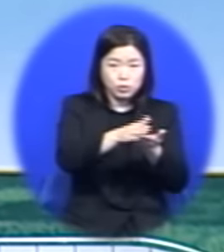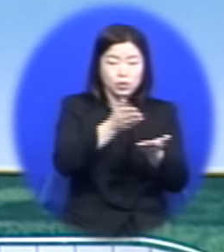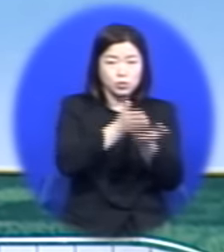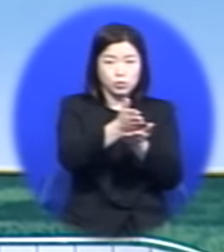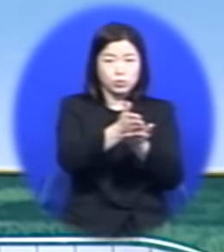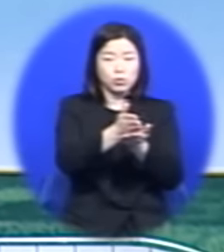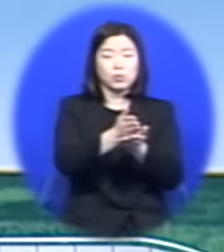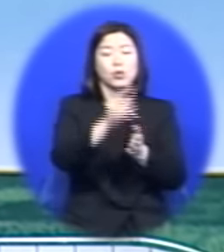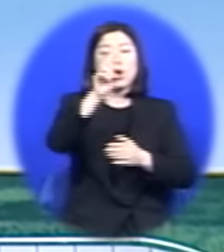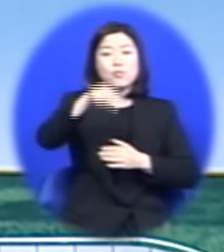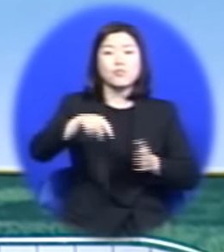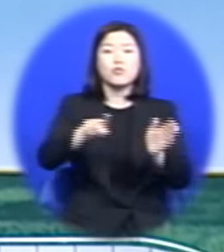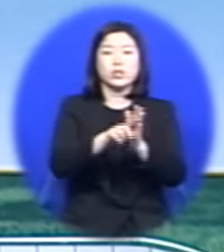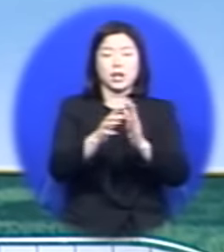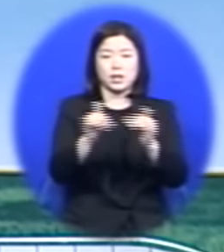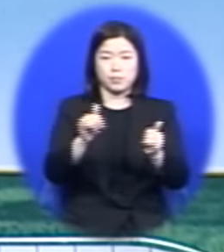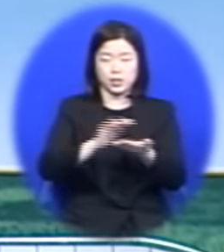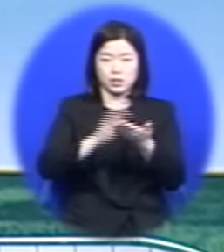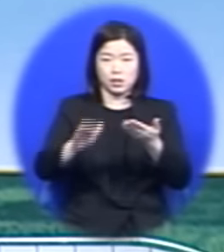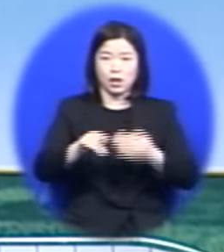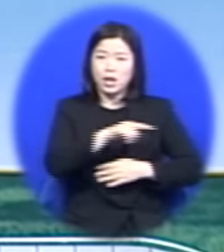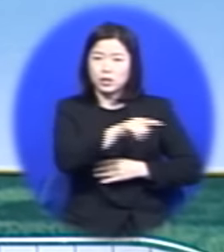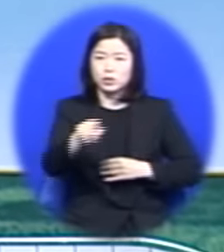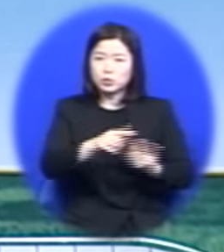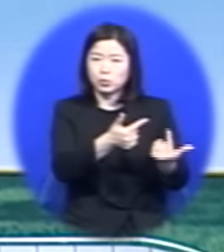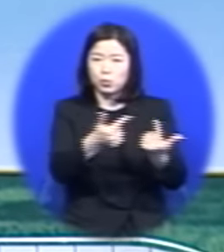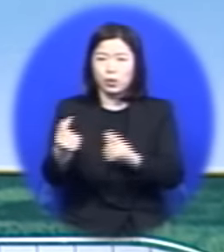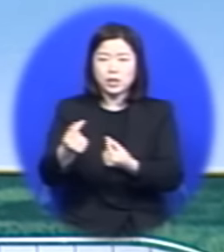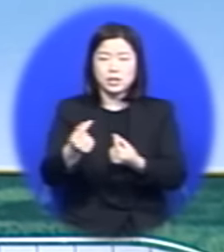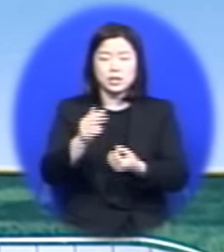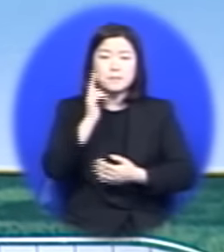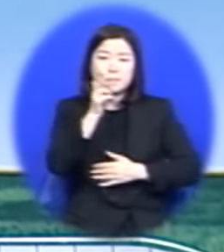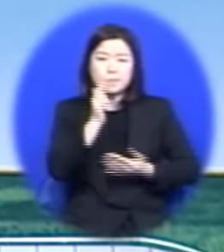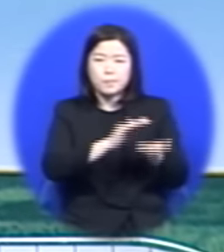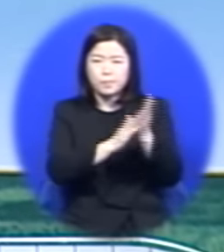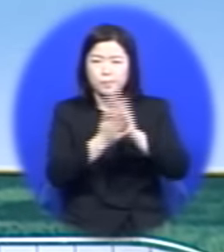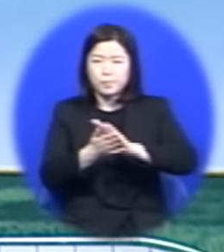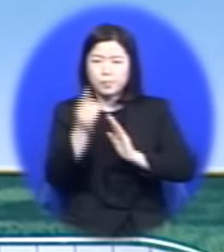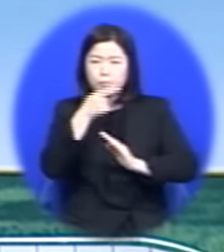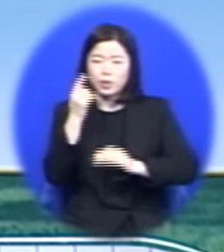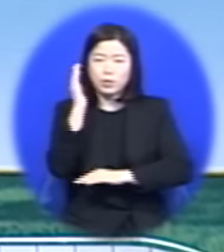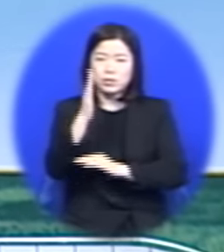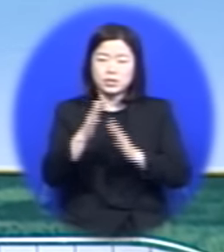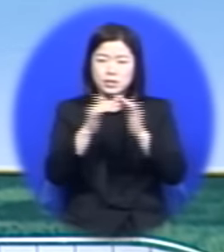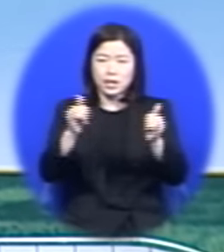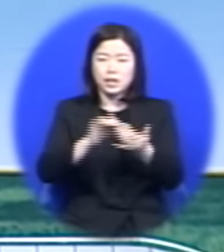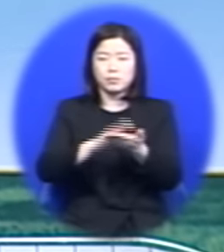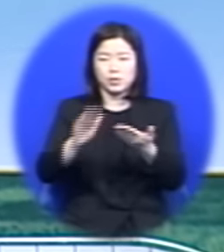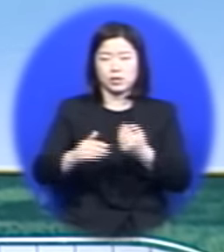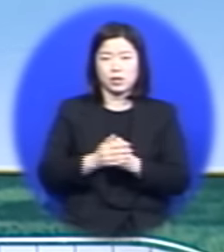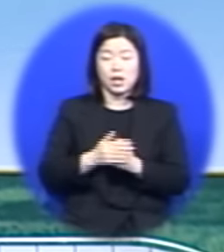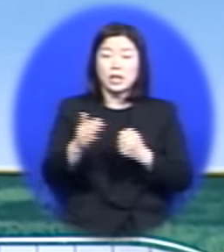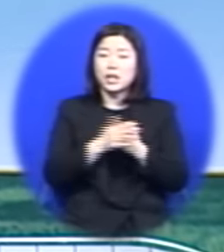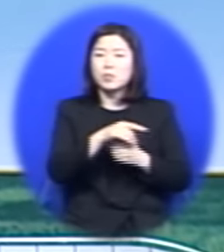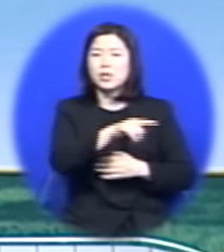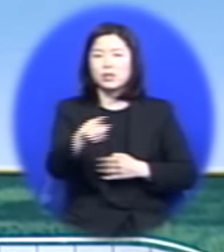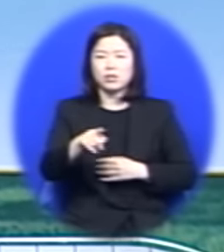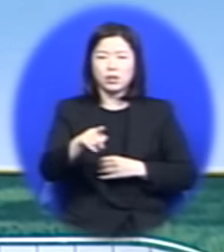무신론자들입니다. 그래서 그들도 다 진화론자들입니다. 그러니까 그렇게 무자비할 수 있는